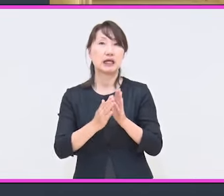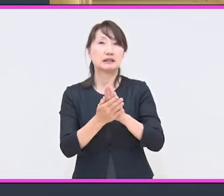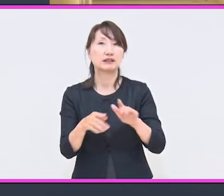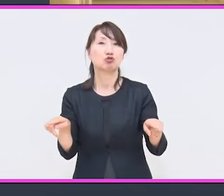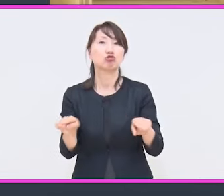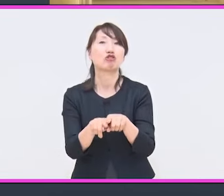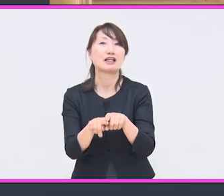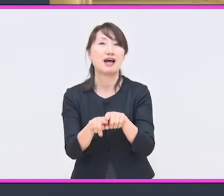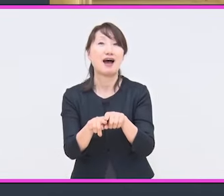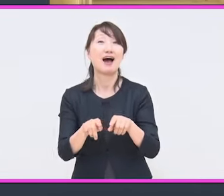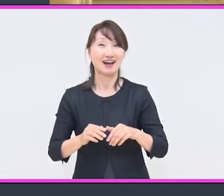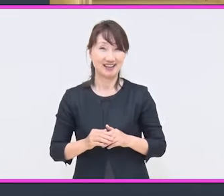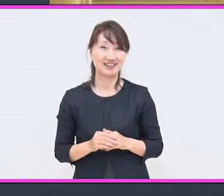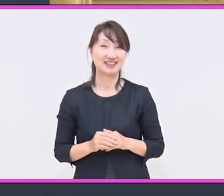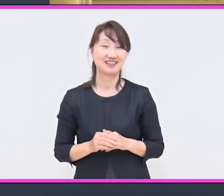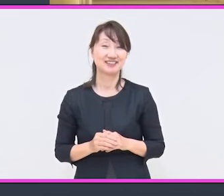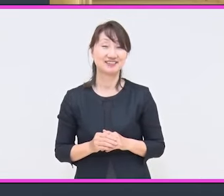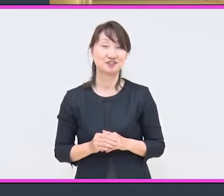ザー、 はい、